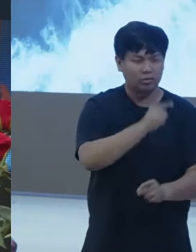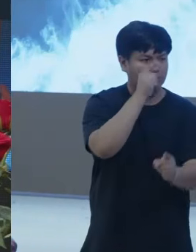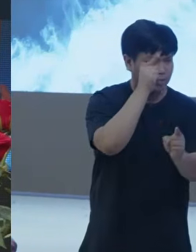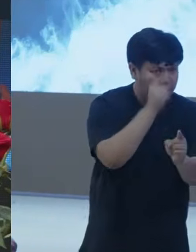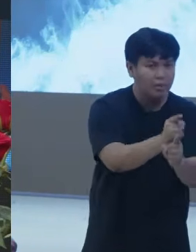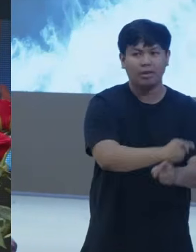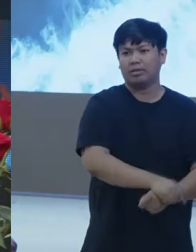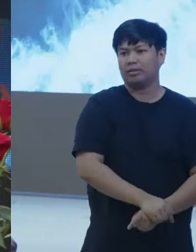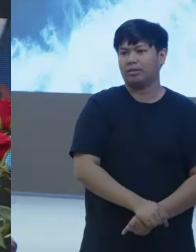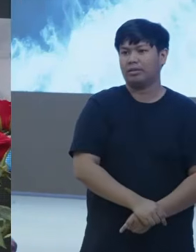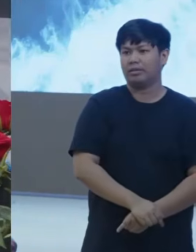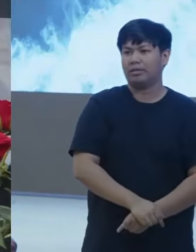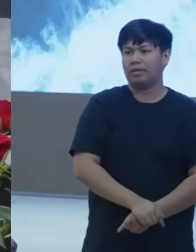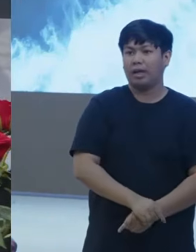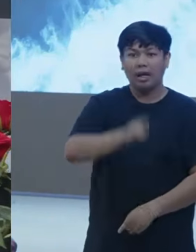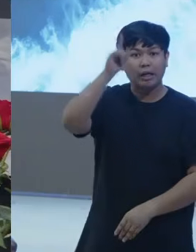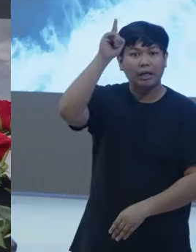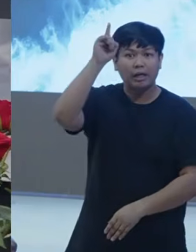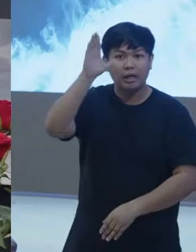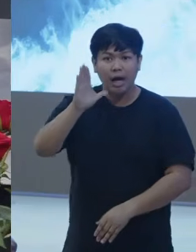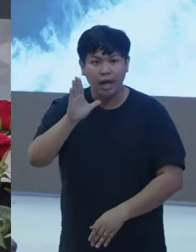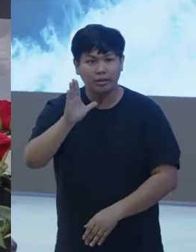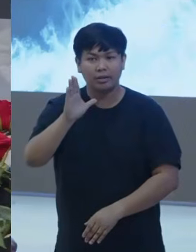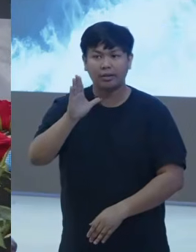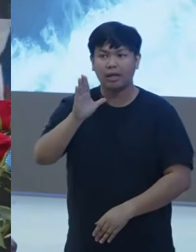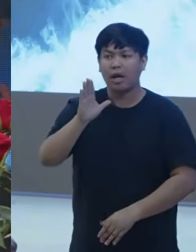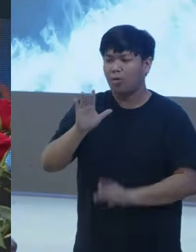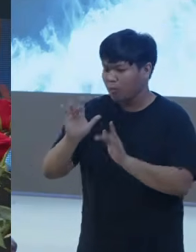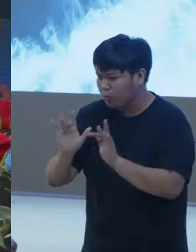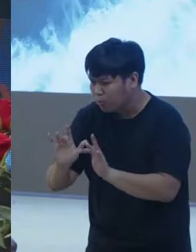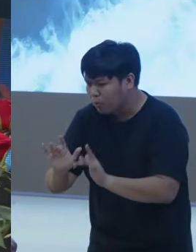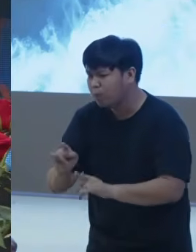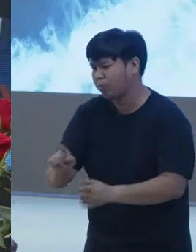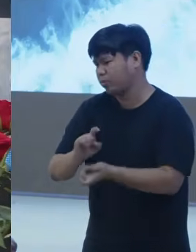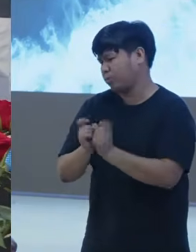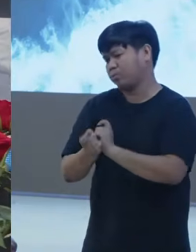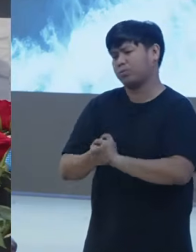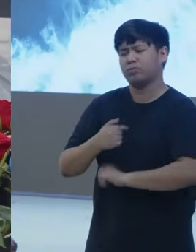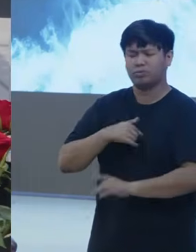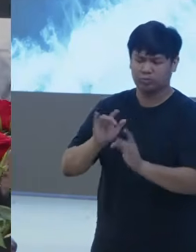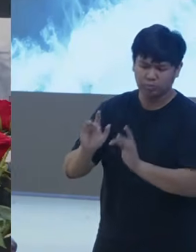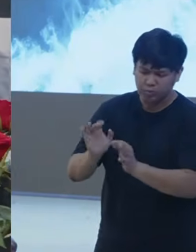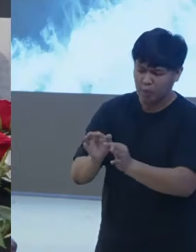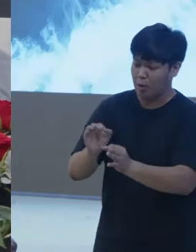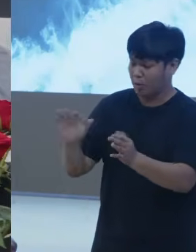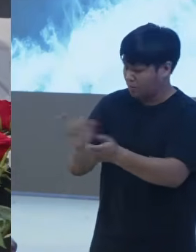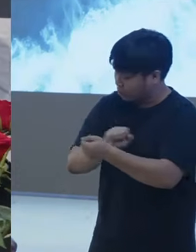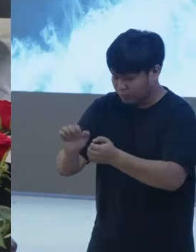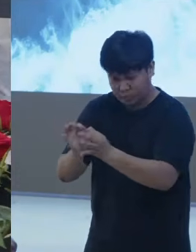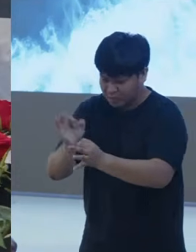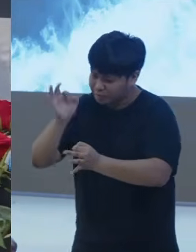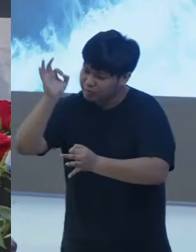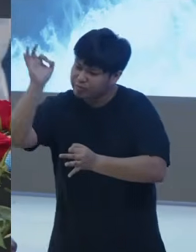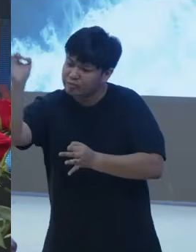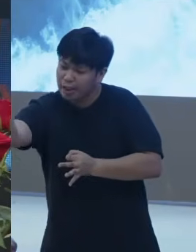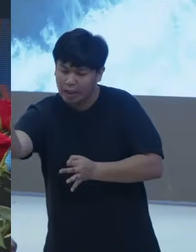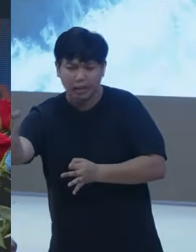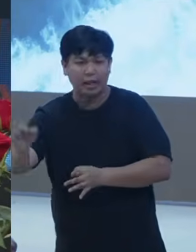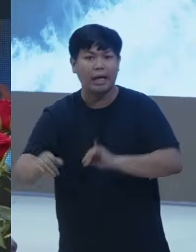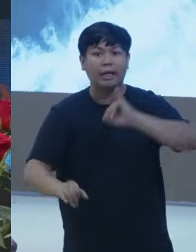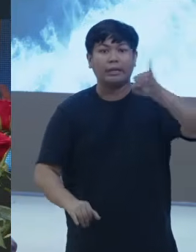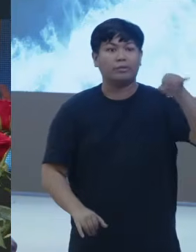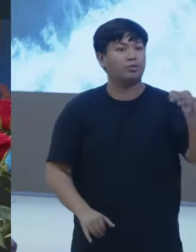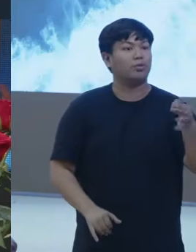Diyos. Yun ang kinatatakot ni Jonah. Kaya sa pagbitaw niya ng kanyang babala, takot na takot